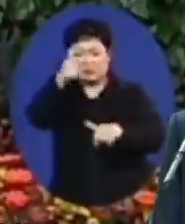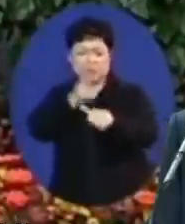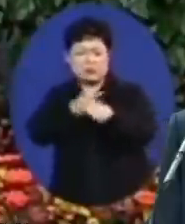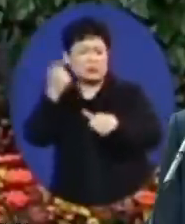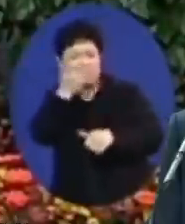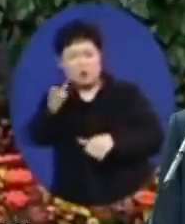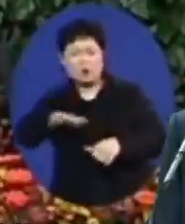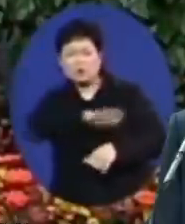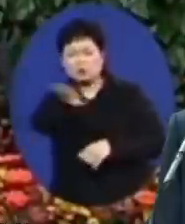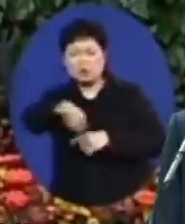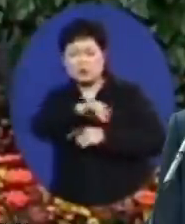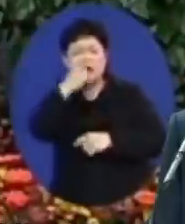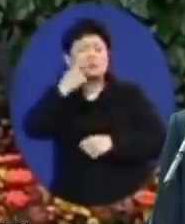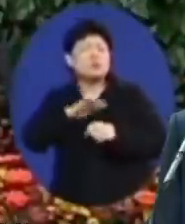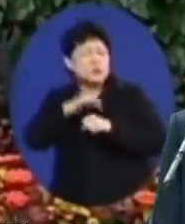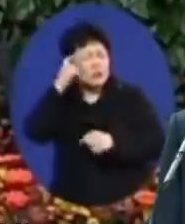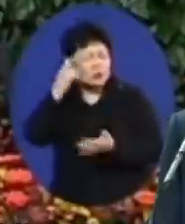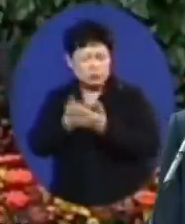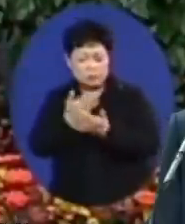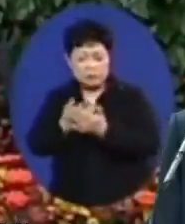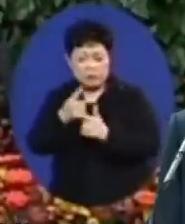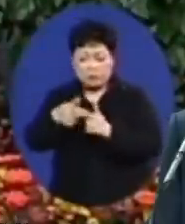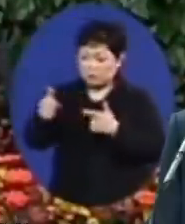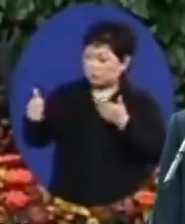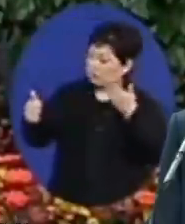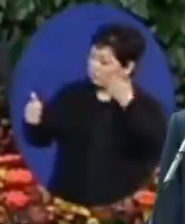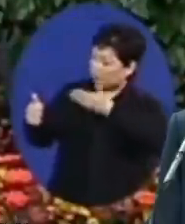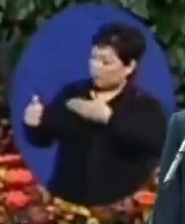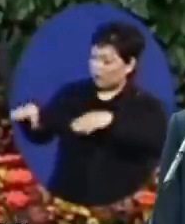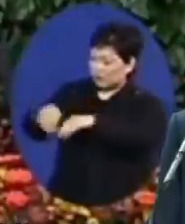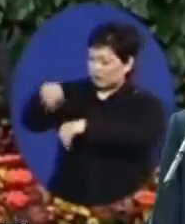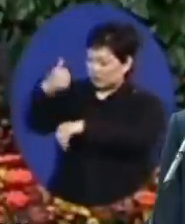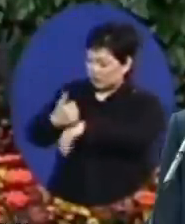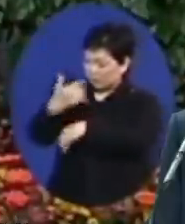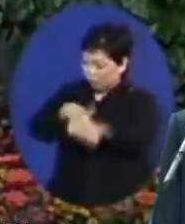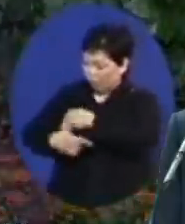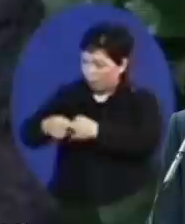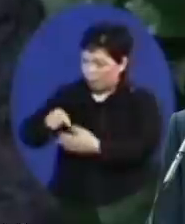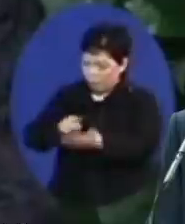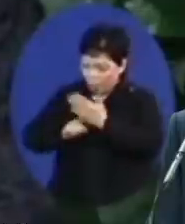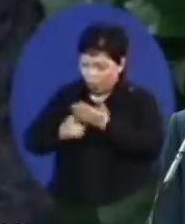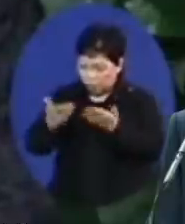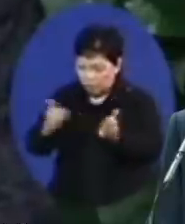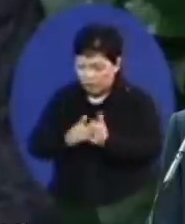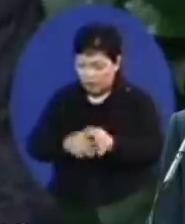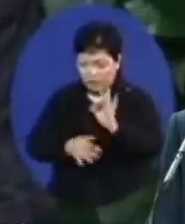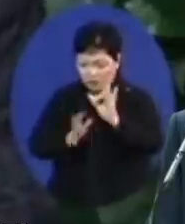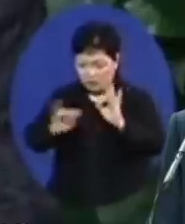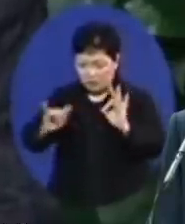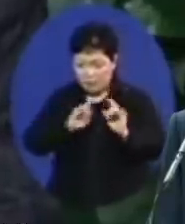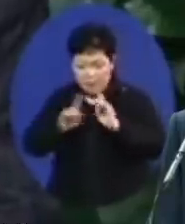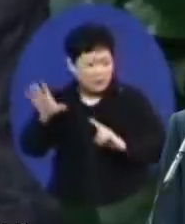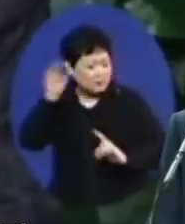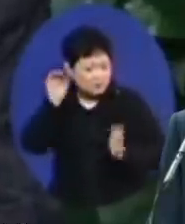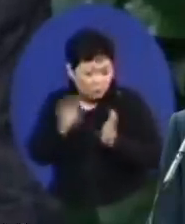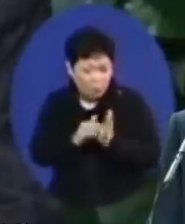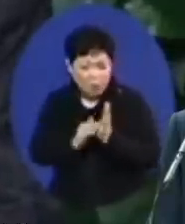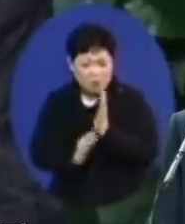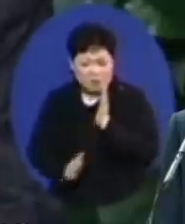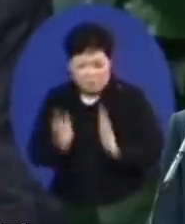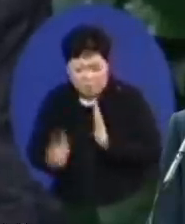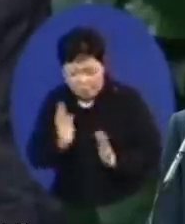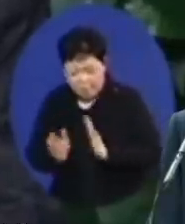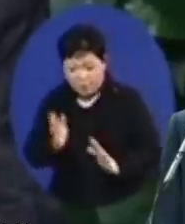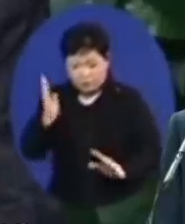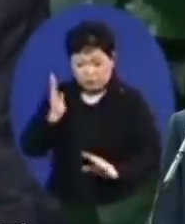여기시사거늘 예수께서 제사장에 가서 내 몸을 보여라. 그래 열 사람이 그 말을 듣고 가다가 보니